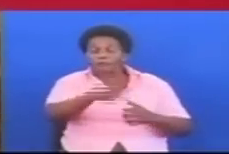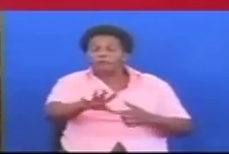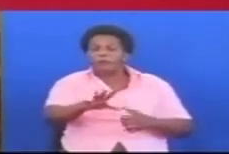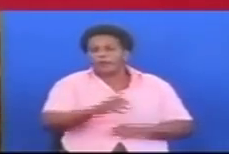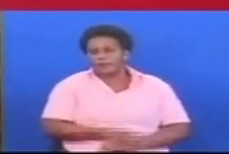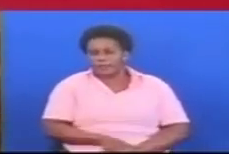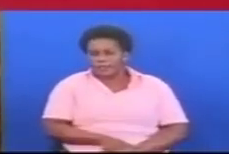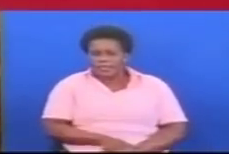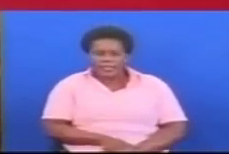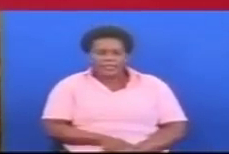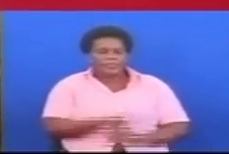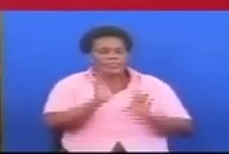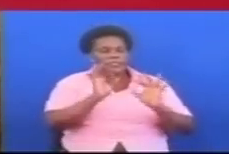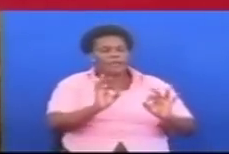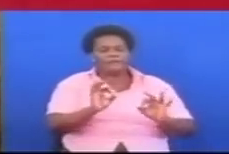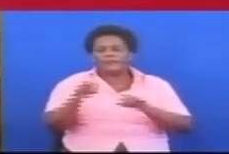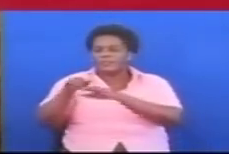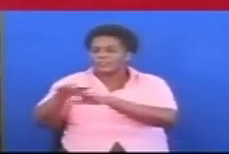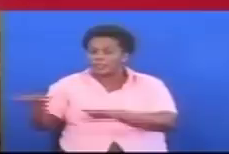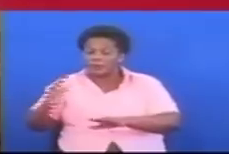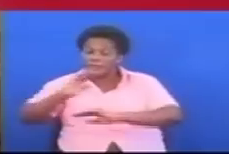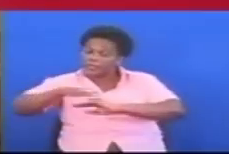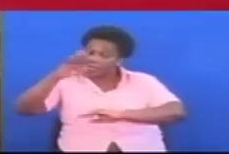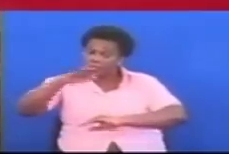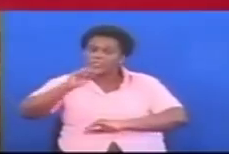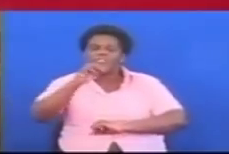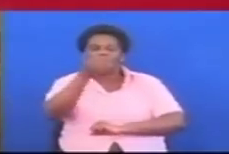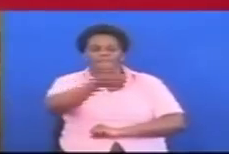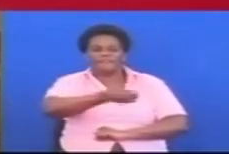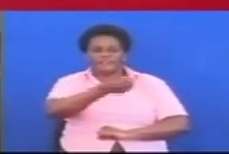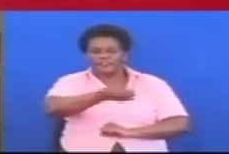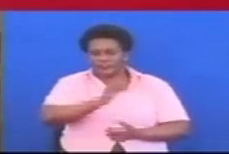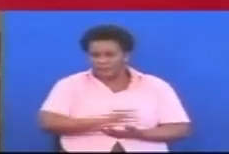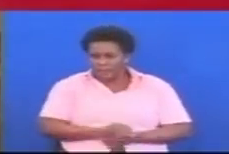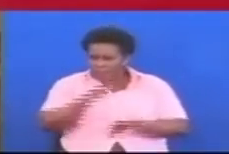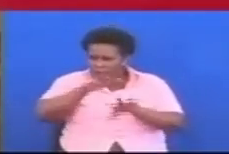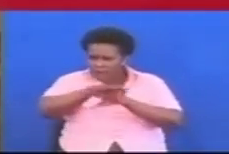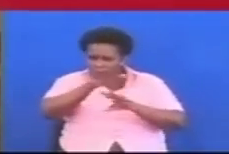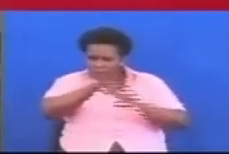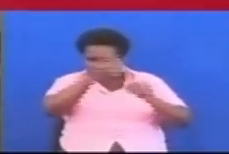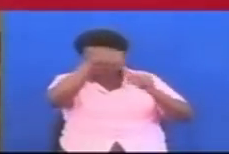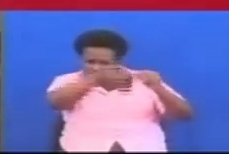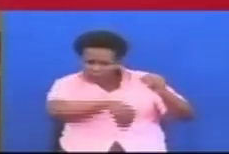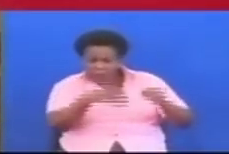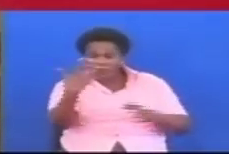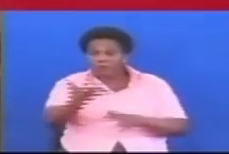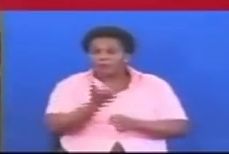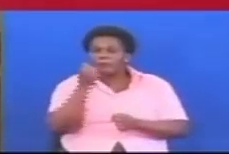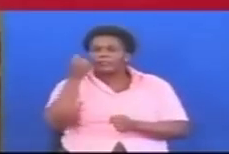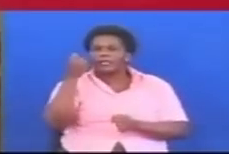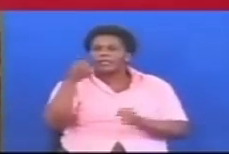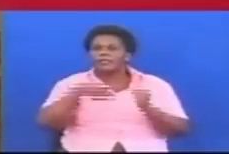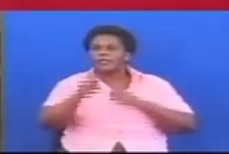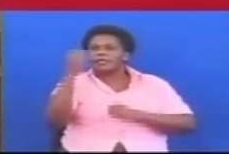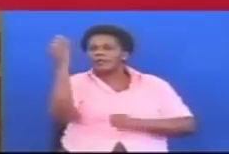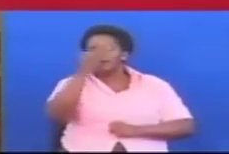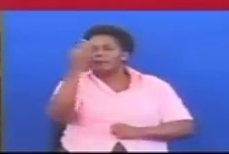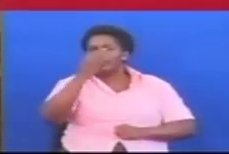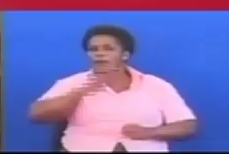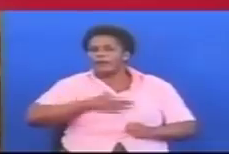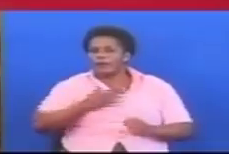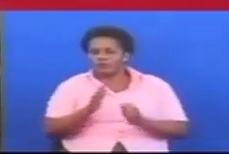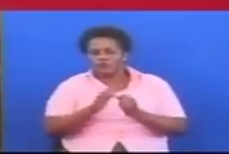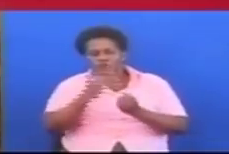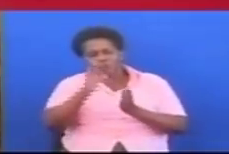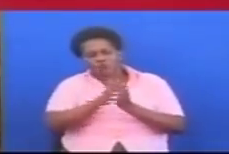maji safi na salama, hususan maeneo ya vijijini. Maelezo ya kina kuhusu mfuko wa maji yanapatikana kwenye kitabu changu cha hotuba ya bajeti ukurasa